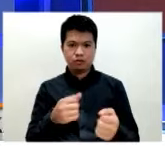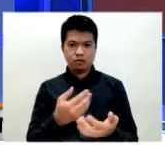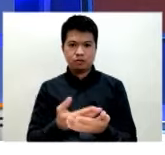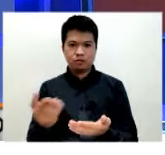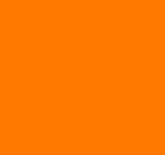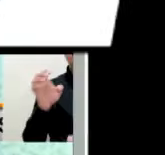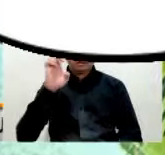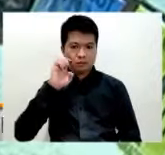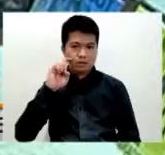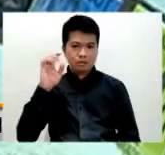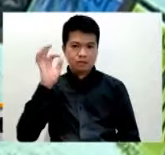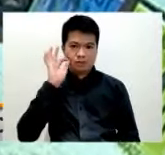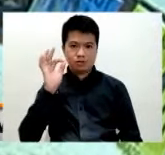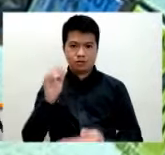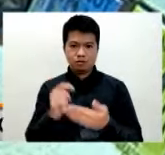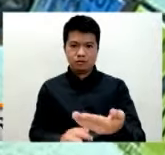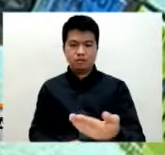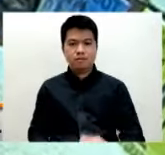Francisco.